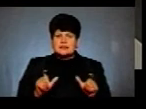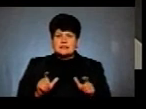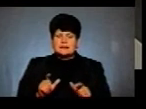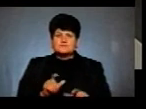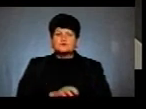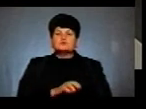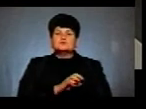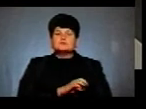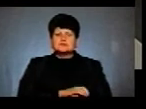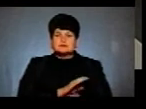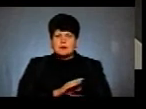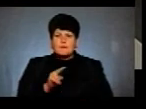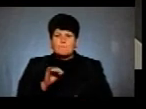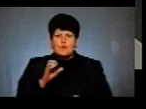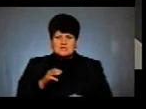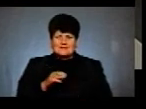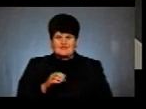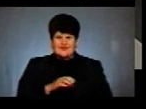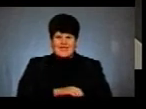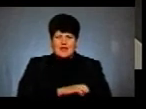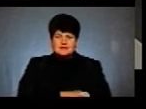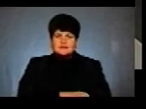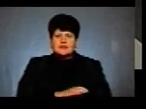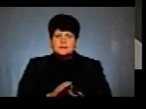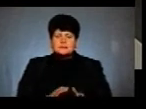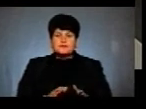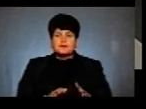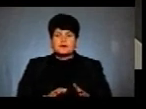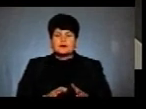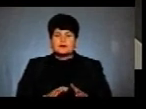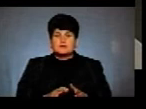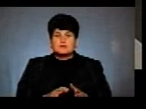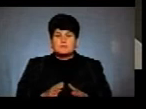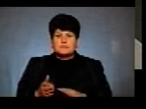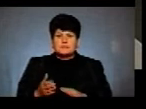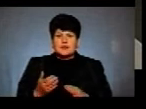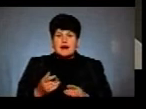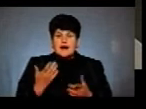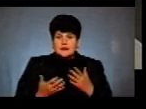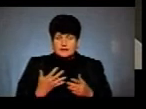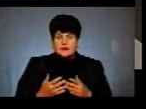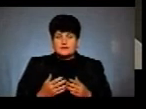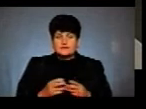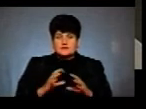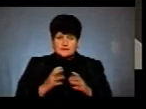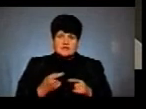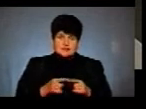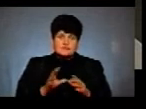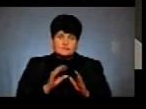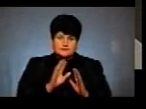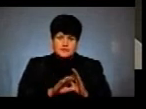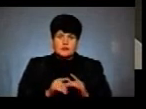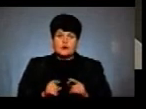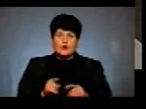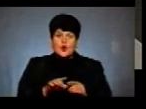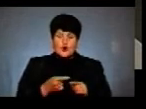пострадянських, так званих, так їх називають в світі. Ми вже намагаємося від того радянського минулого позбавитись, але в світі це рахується. От якраз